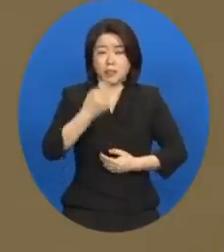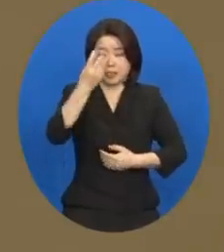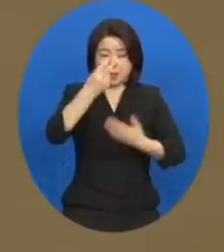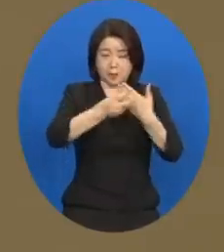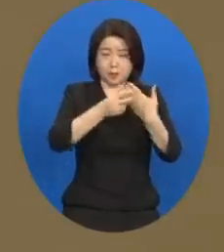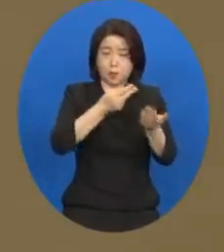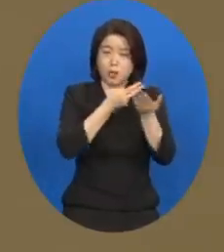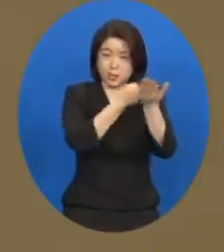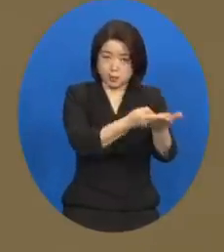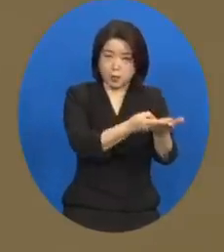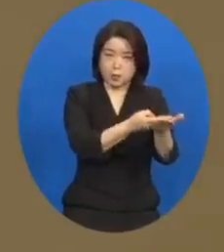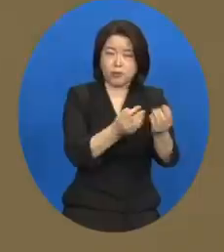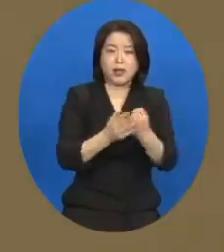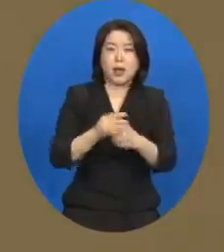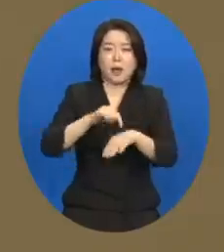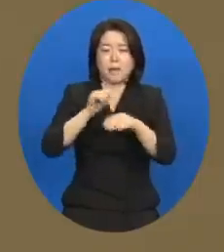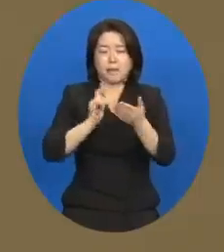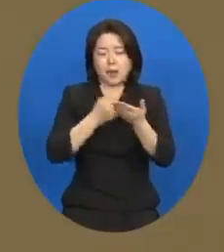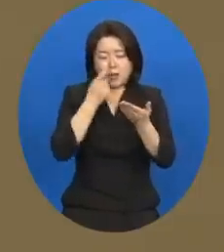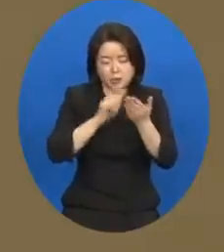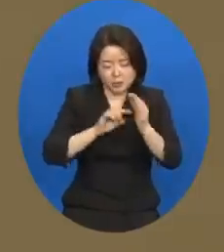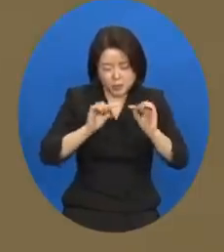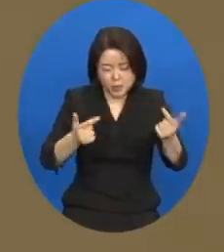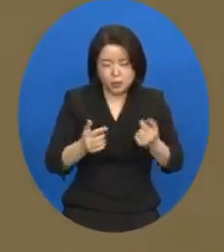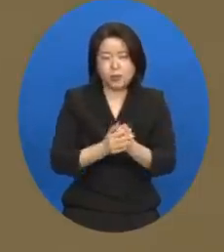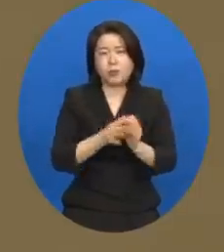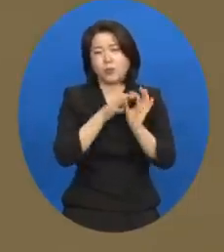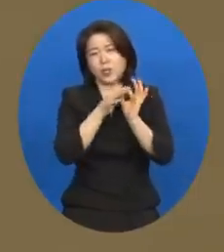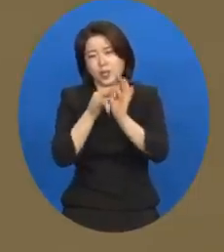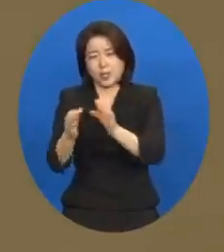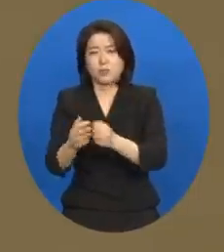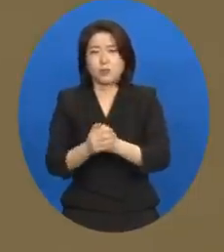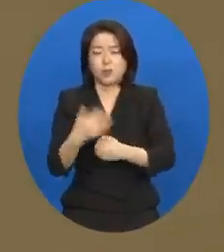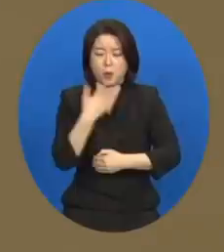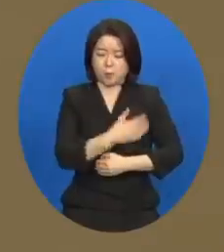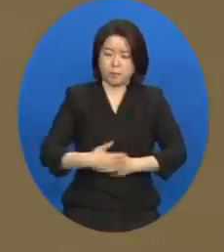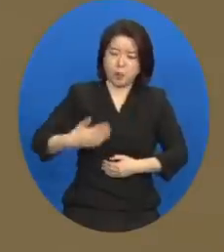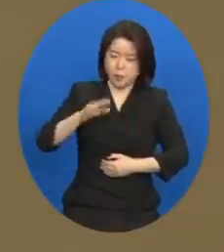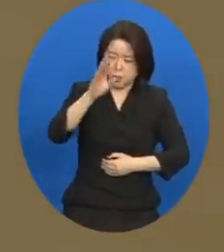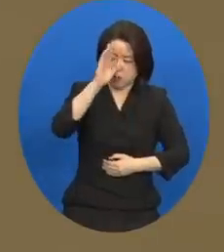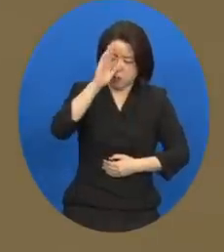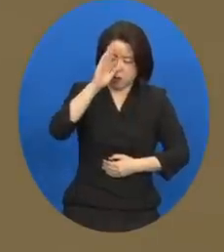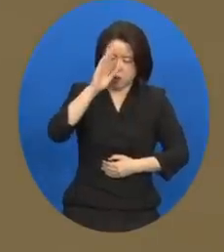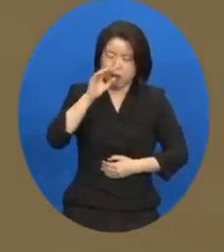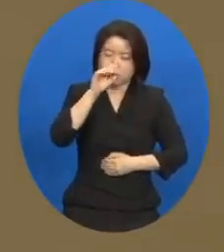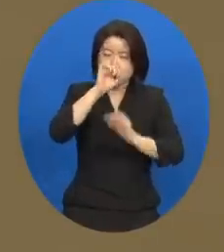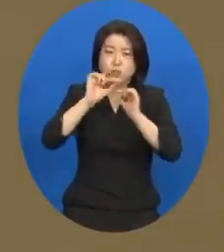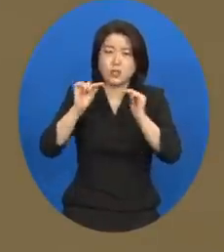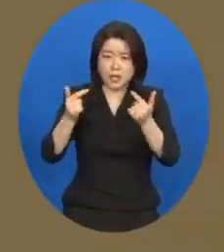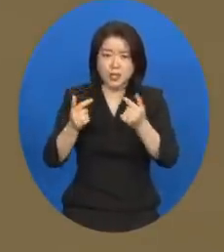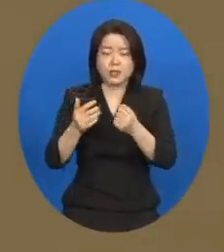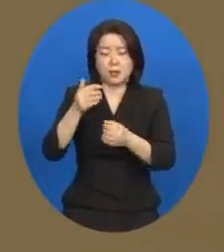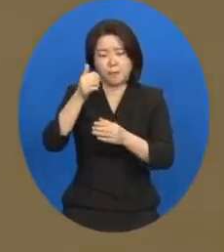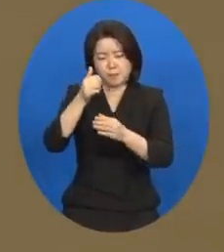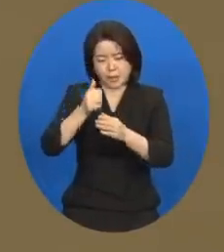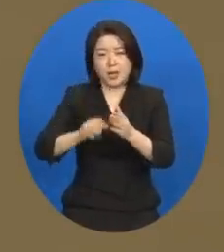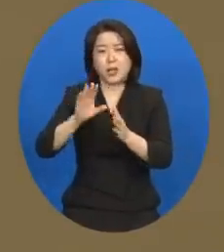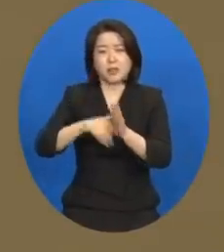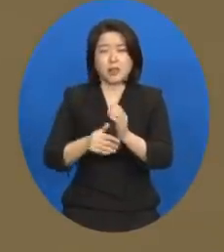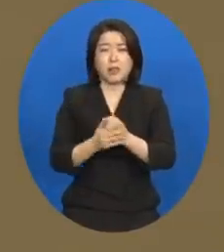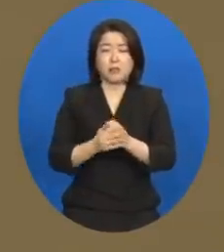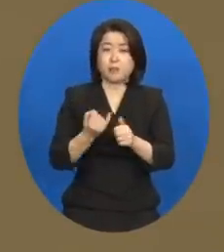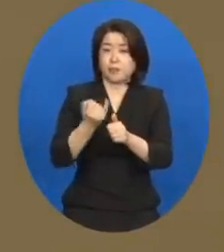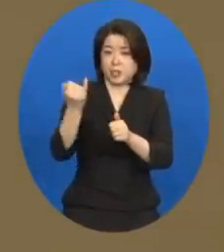입원해서 마음도 쉽지 않고 계속해서 몸 상태가 안 좋아지는 상태에 빠져 있을 때 제